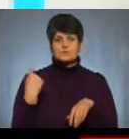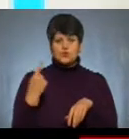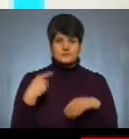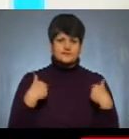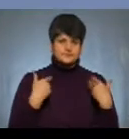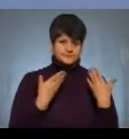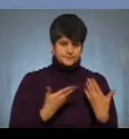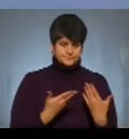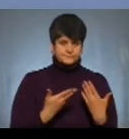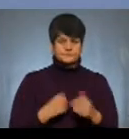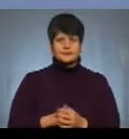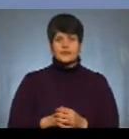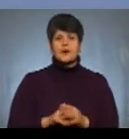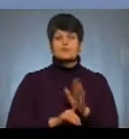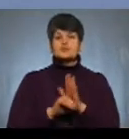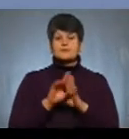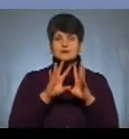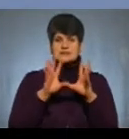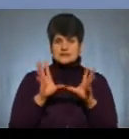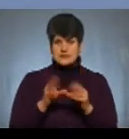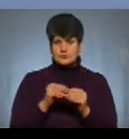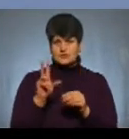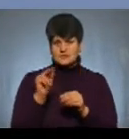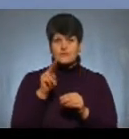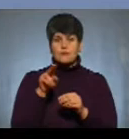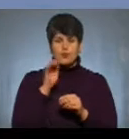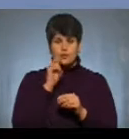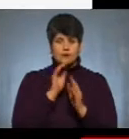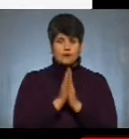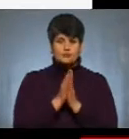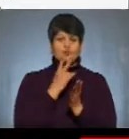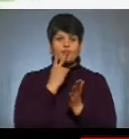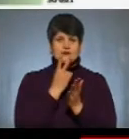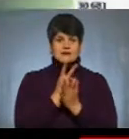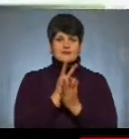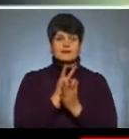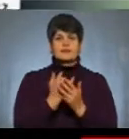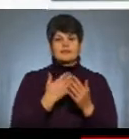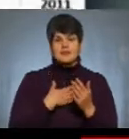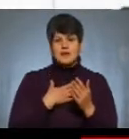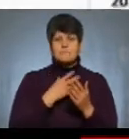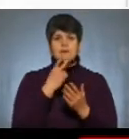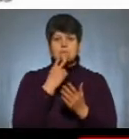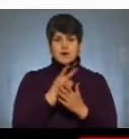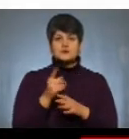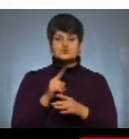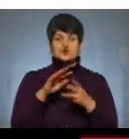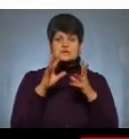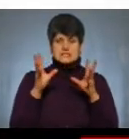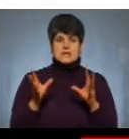вітаю. Вітаю. Отже, почнемо ми із загальної статистики по Україні. Я попрошу режисерів зараз показати нам на екрані. Ми бачимо,